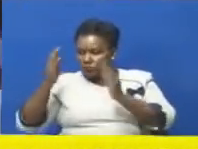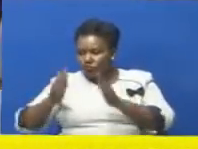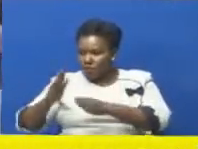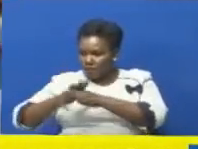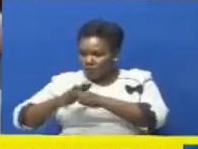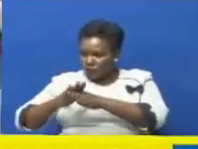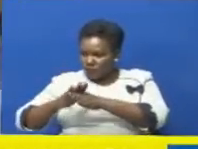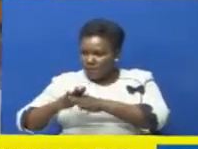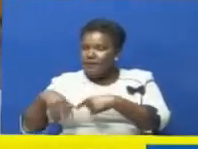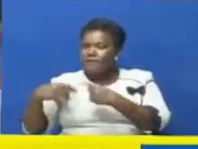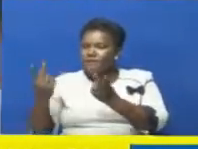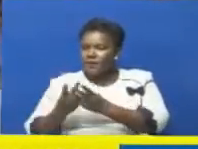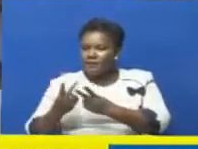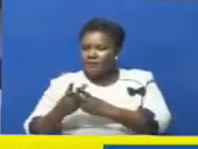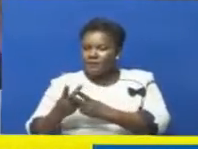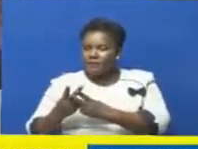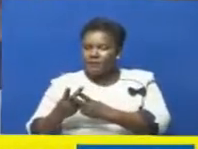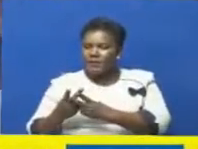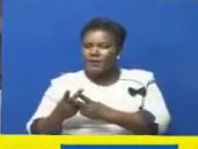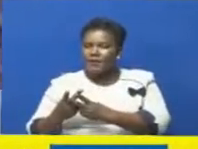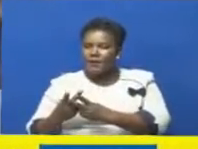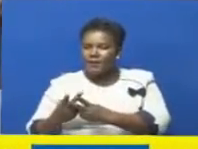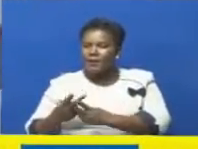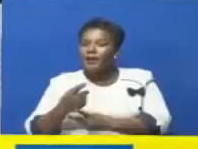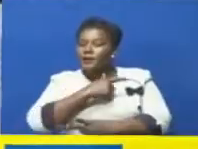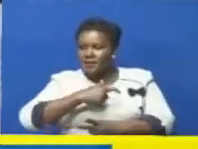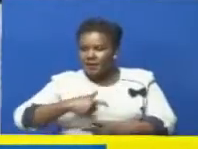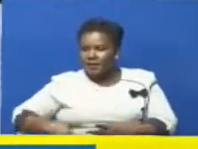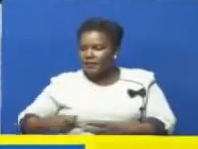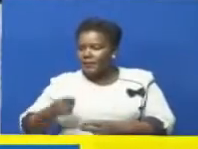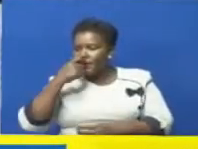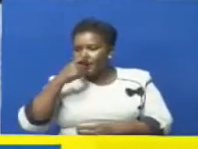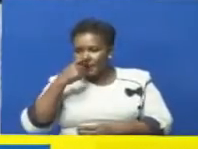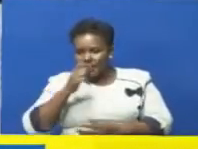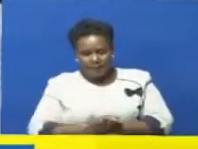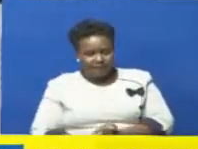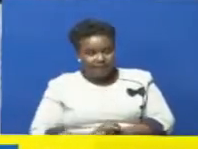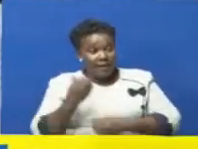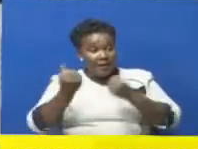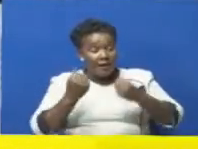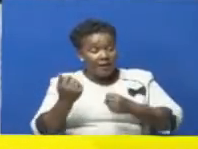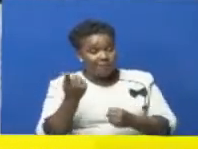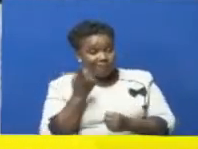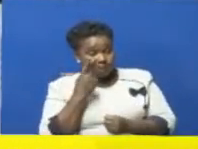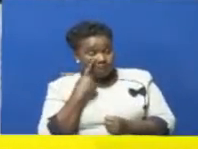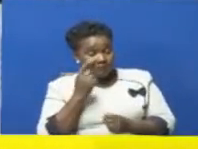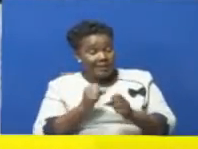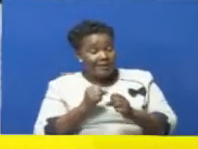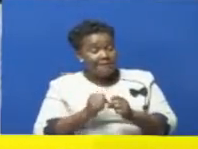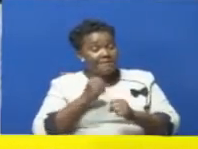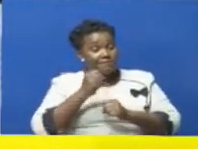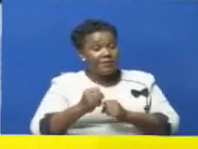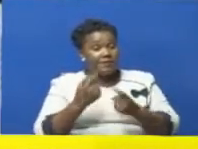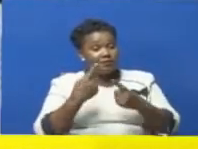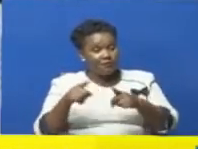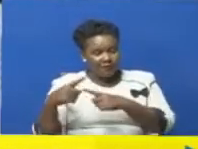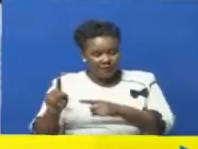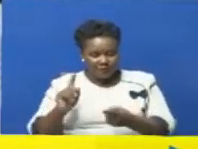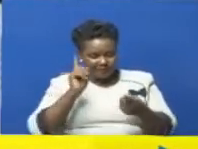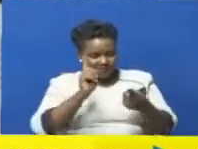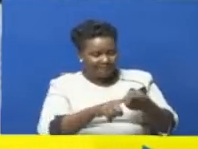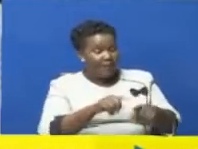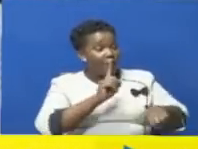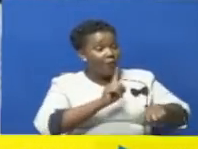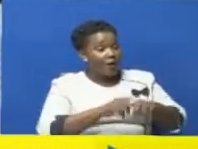hii imeshuhudia vipindi tofauti. Imeshuhudia taifa letu kipindi cha ukoloni, lakini imetumika kipindi cha